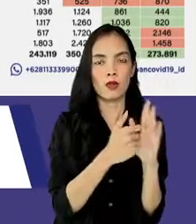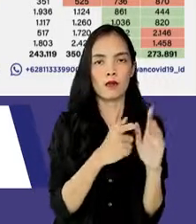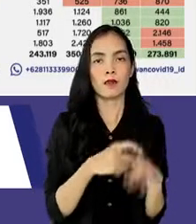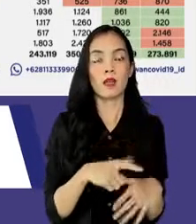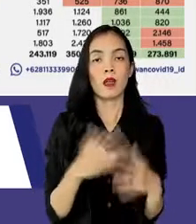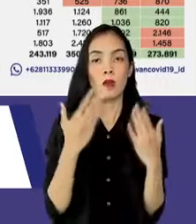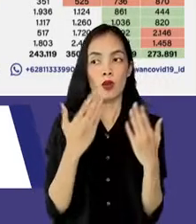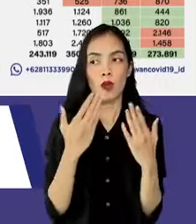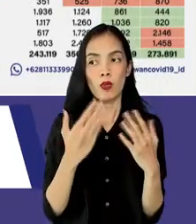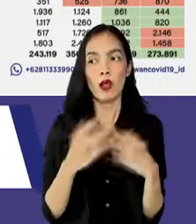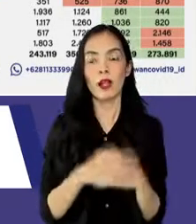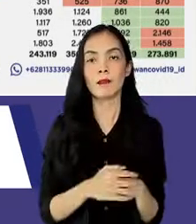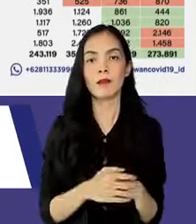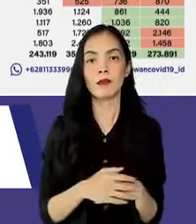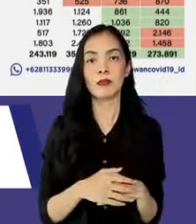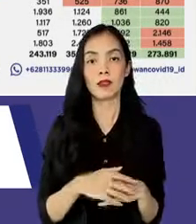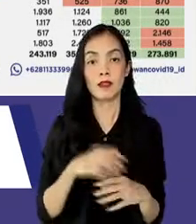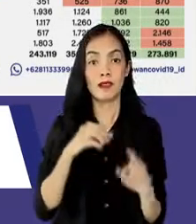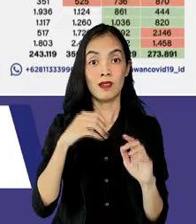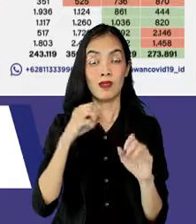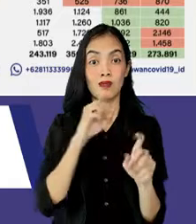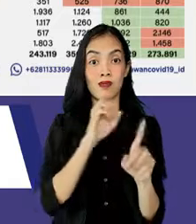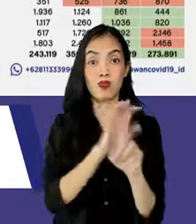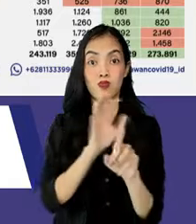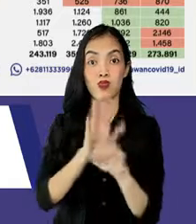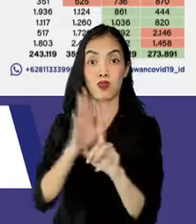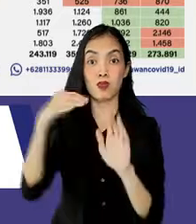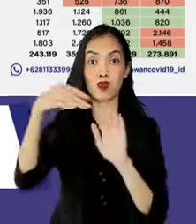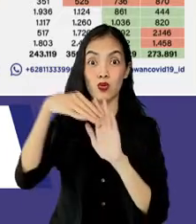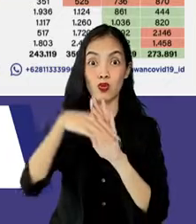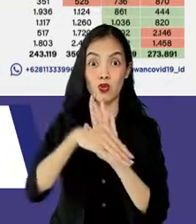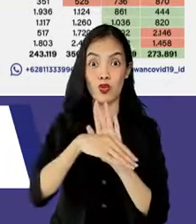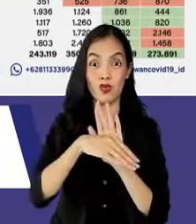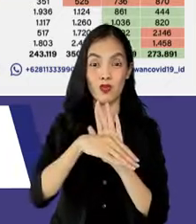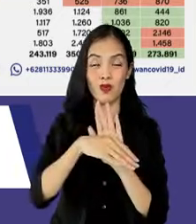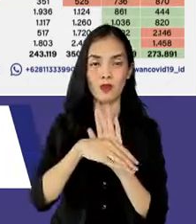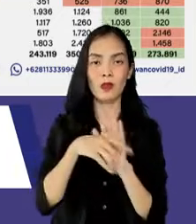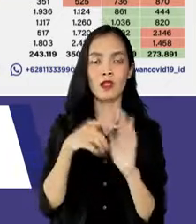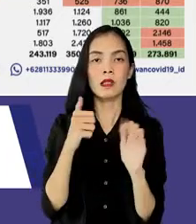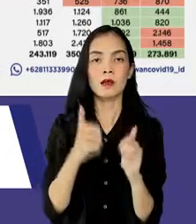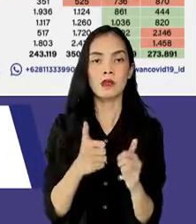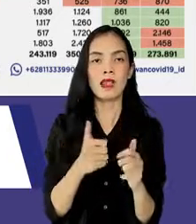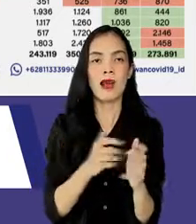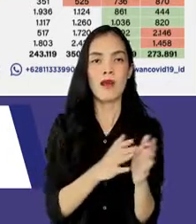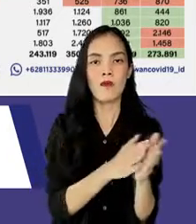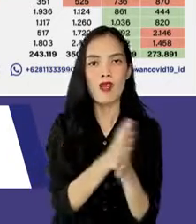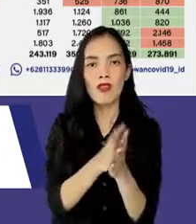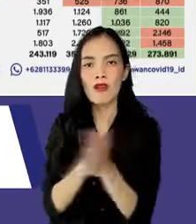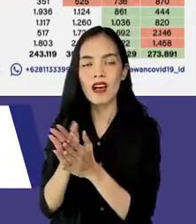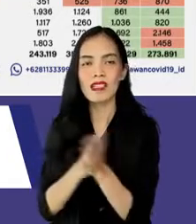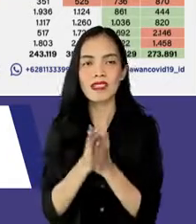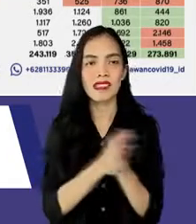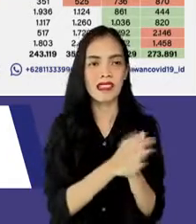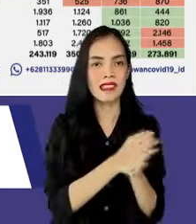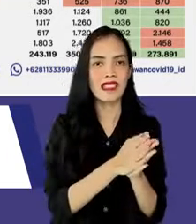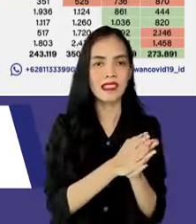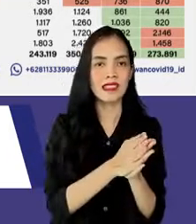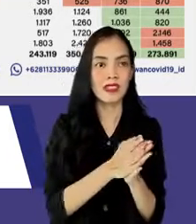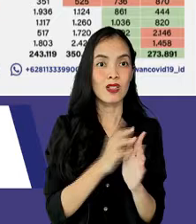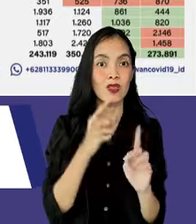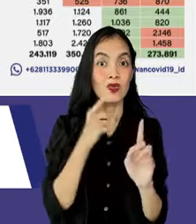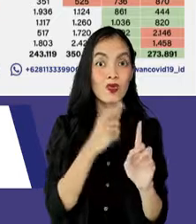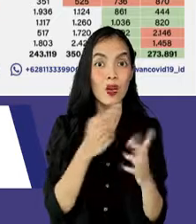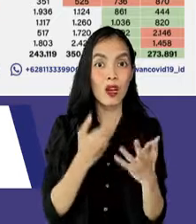semoga capaian penurunan kasus selama dua minggu terakhir ini dapat menjadi motivasi agar kedepannya